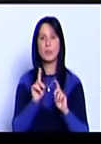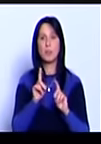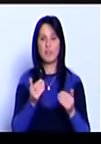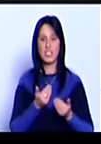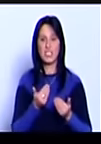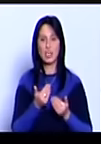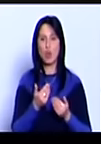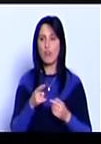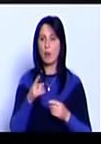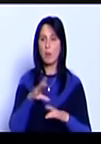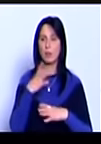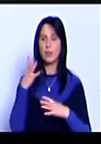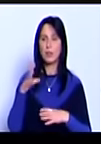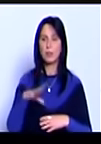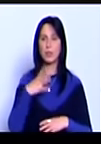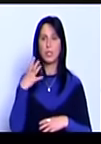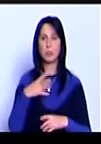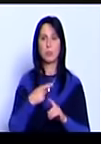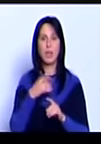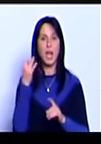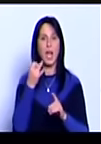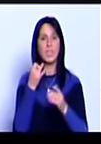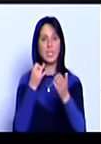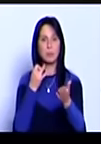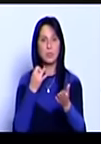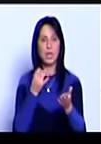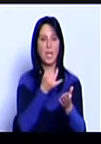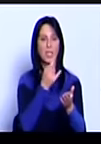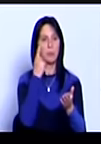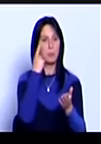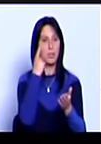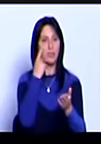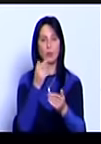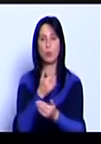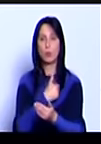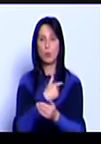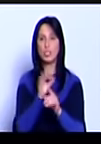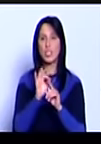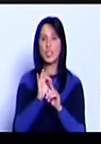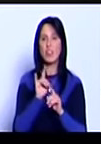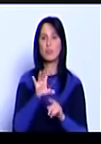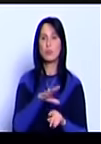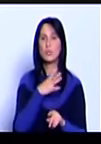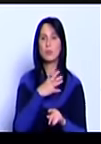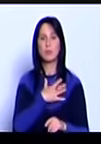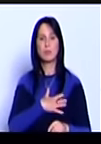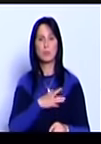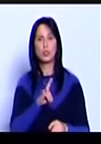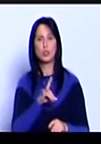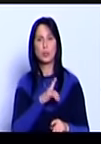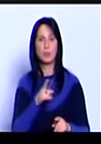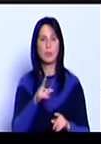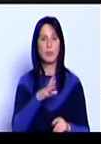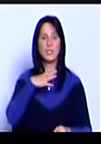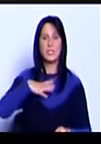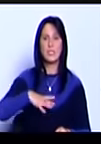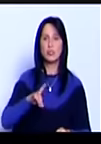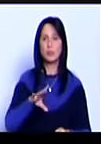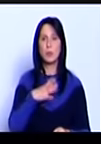ცხოვრებამ გიკარნახა და თუ იმასაც აინტერესებს, თუ იმანაც იფიქრა, თუ მასაც უნერვიულია, თუ მასაც უწუხია, თუ მასაც